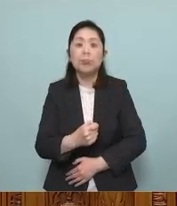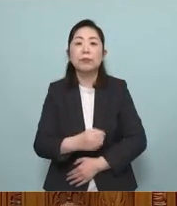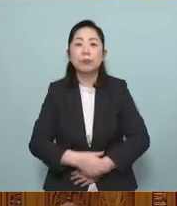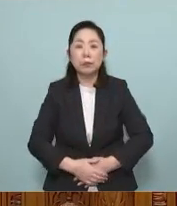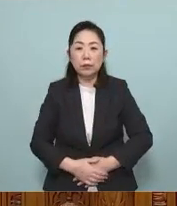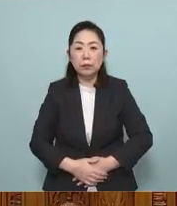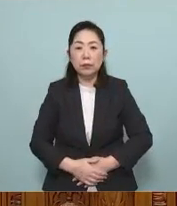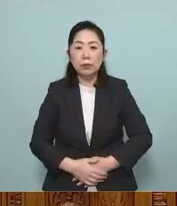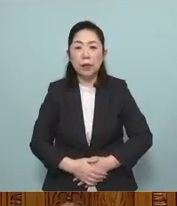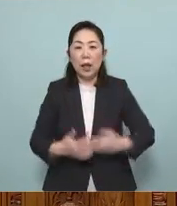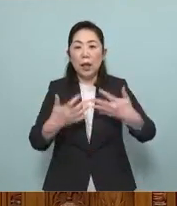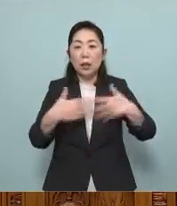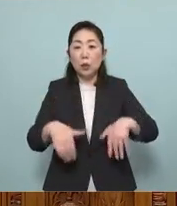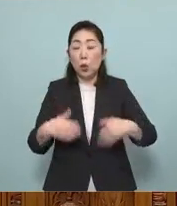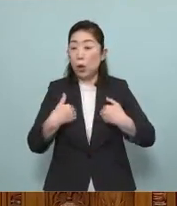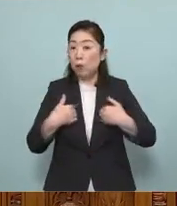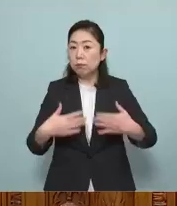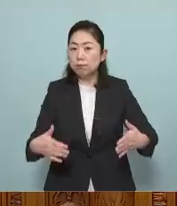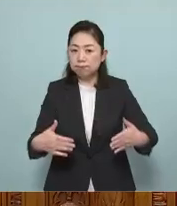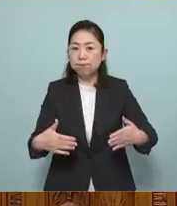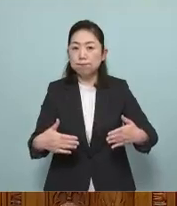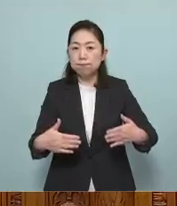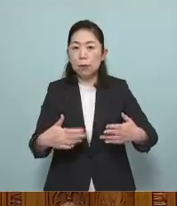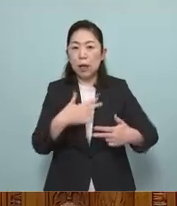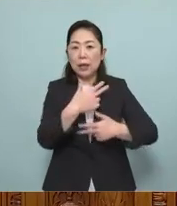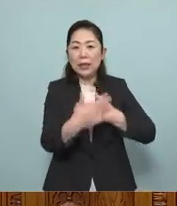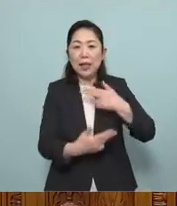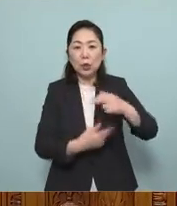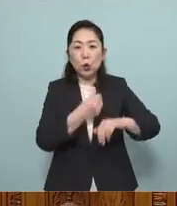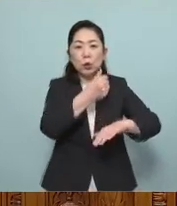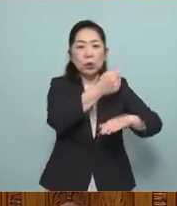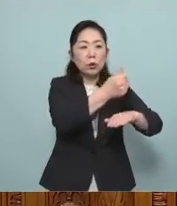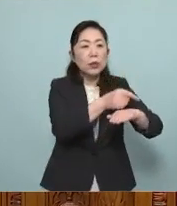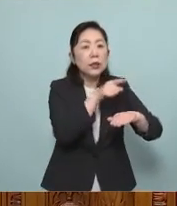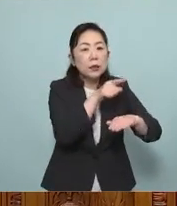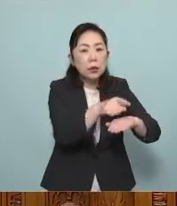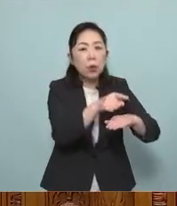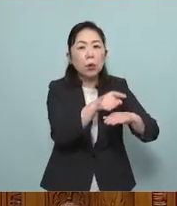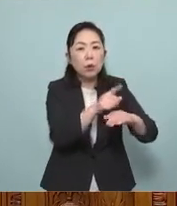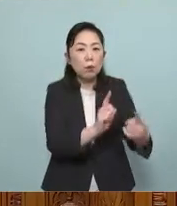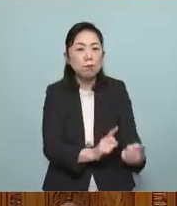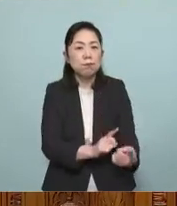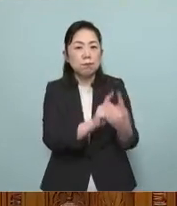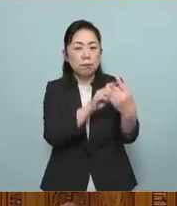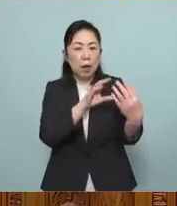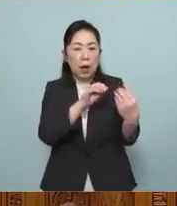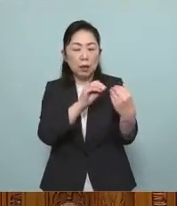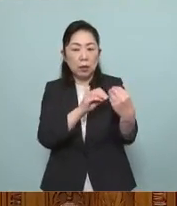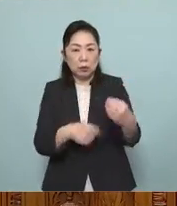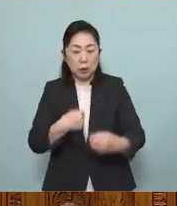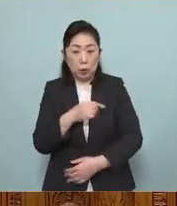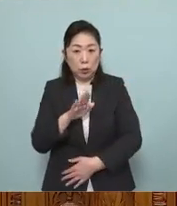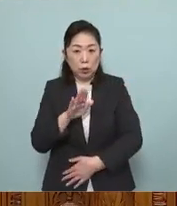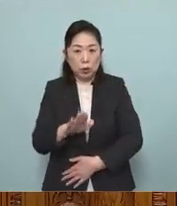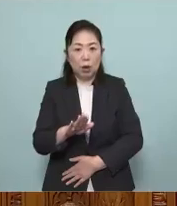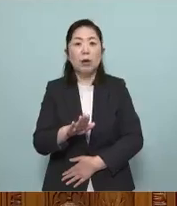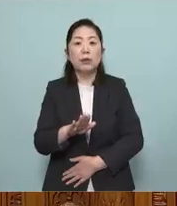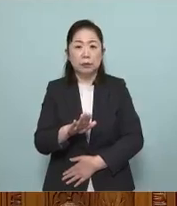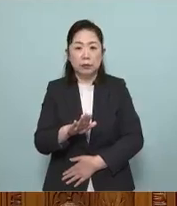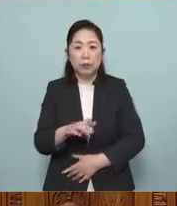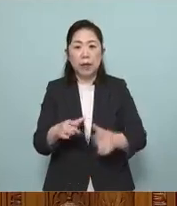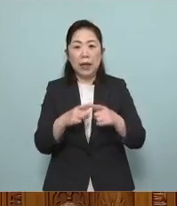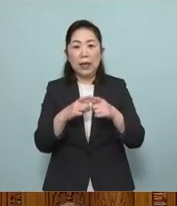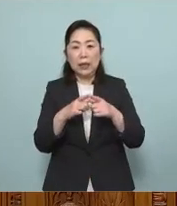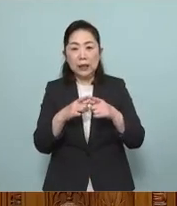身、条件をつけずに、金正恩委員長と直接向き合う決意です。日朝平壌宣言